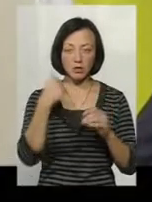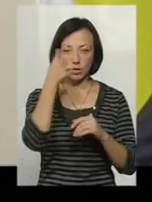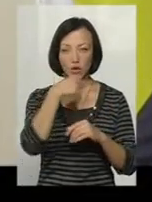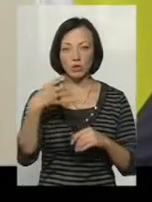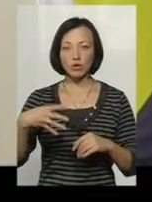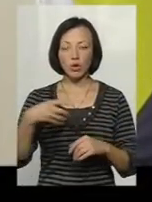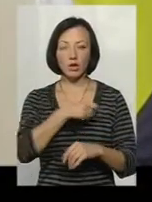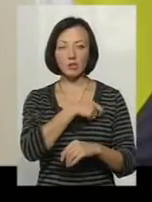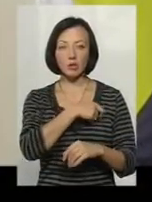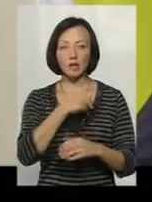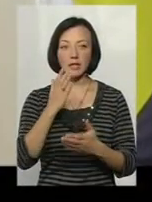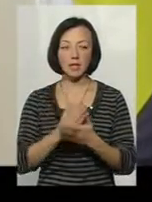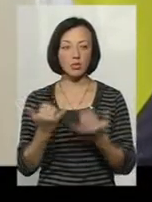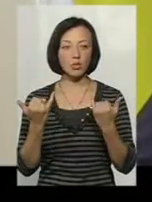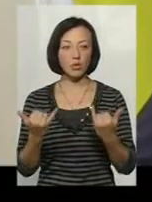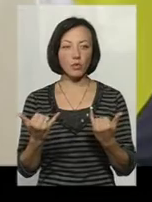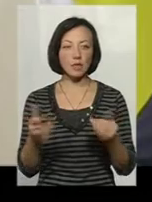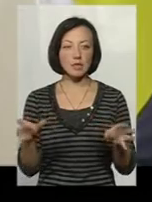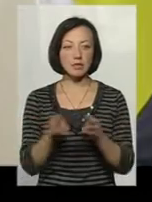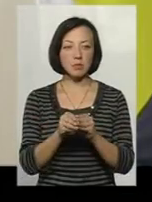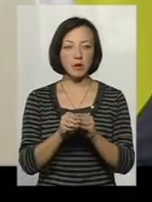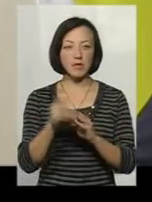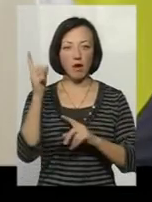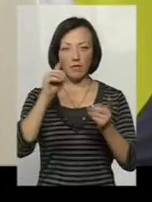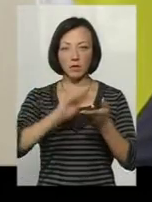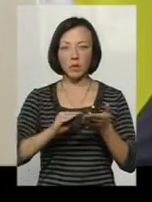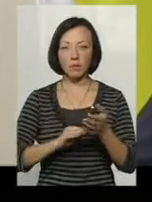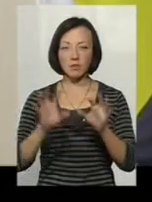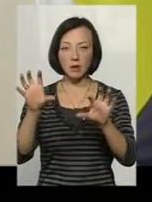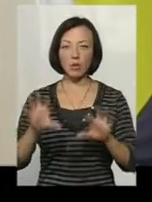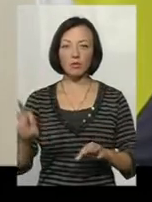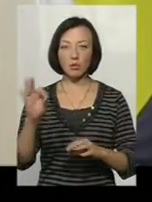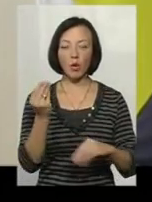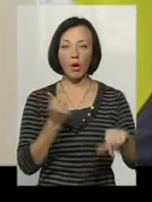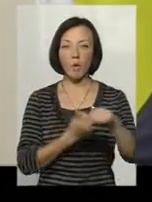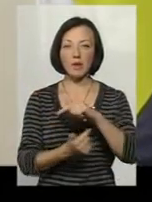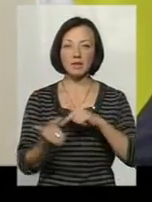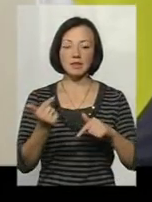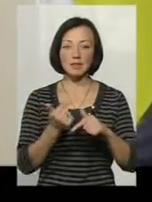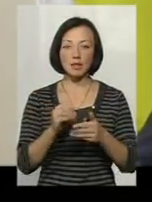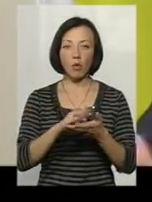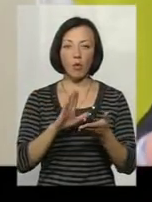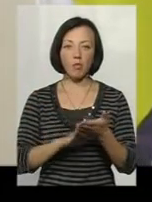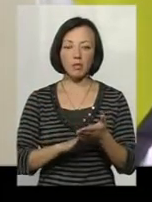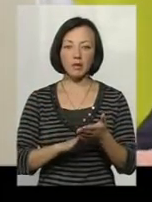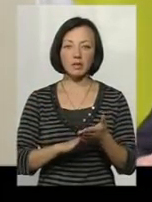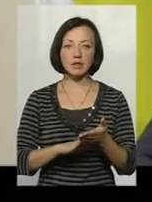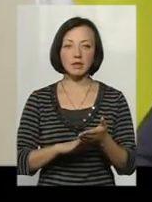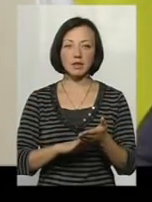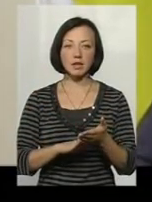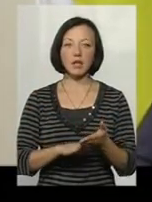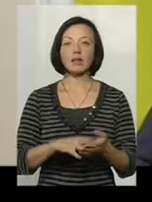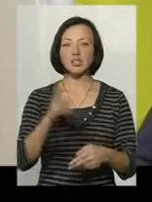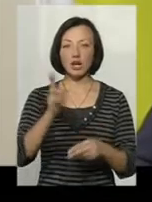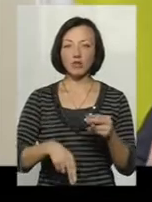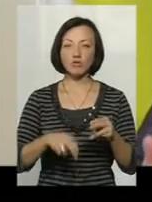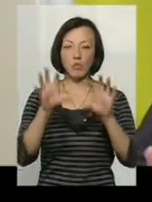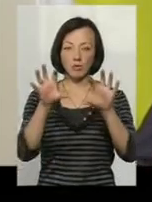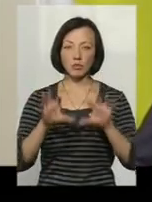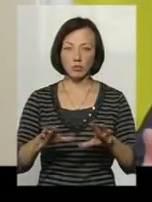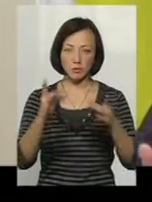40 депутатів є сьогодні співавторами цього закону, закон про комерційний облік, який практично закриває той пакет законопроєктів, який